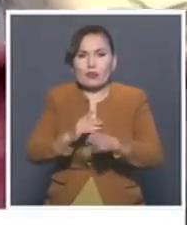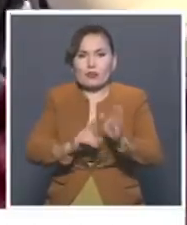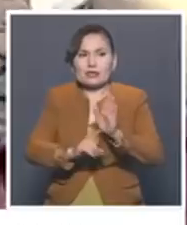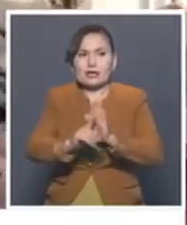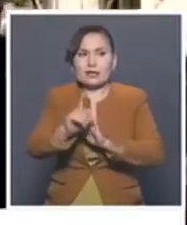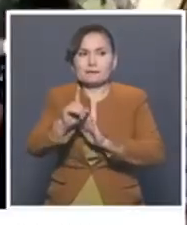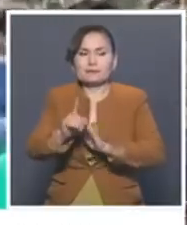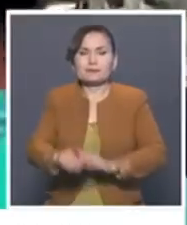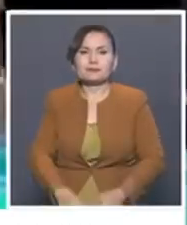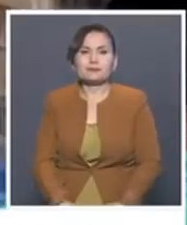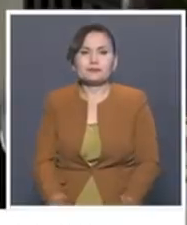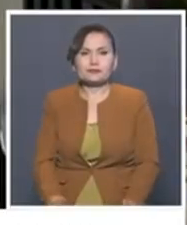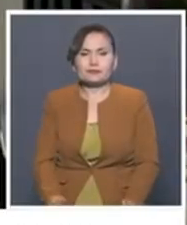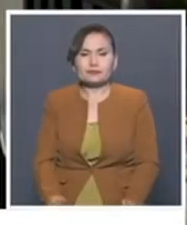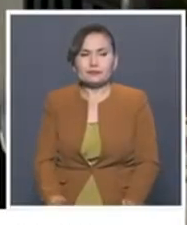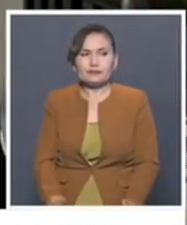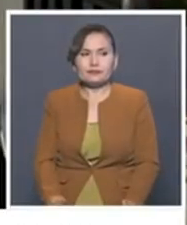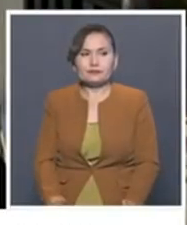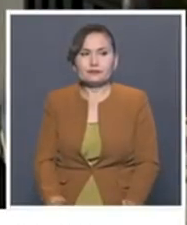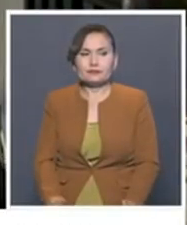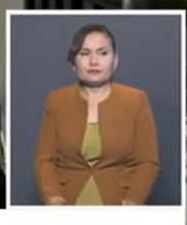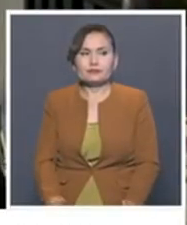жатыр.